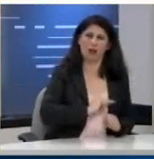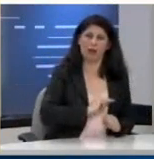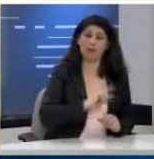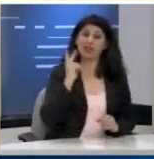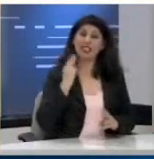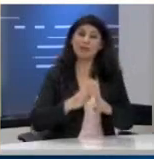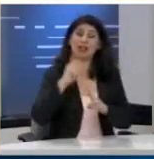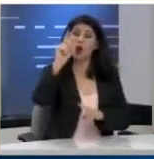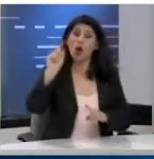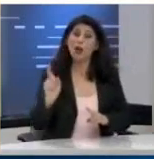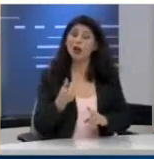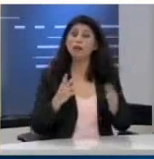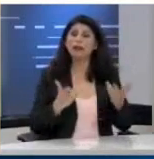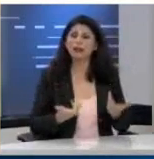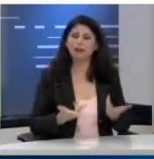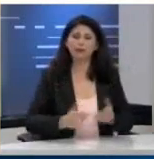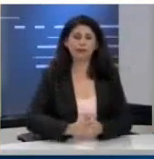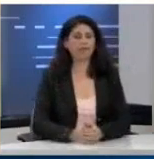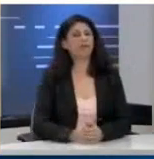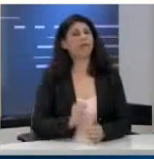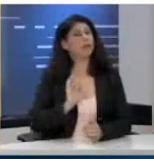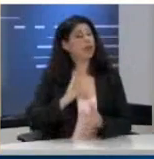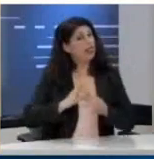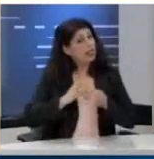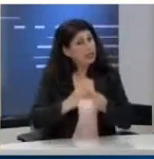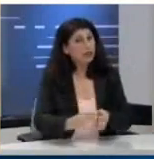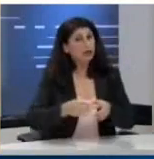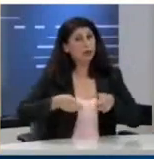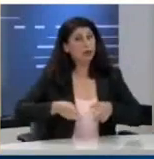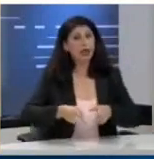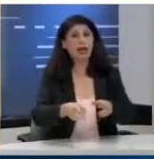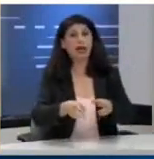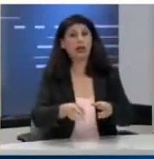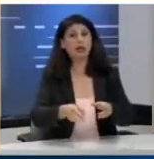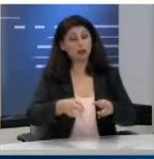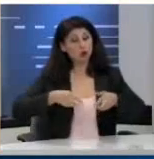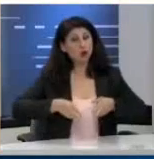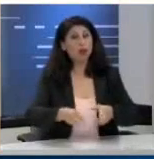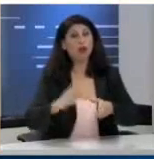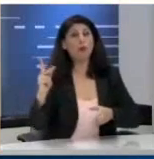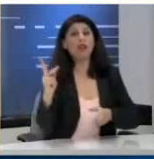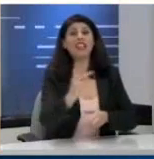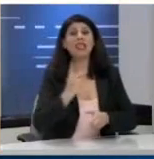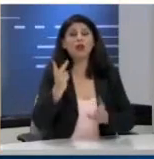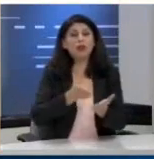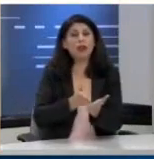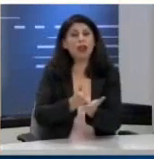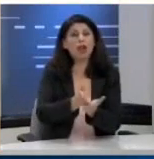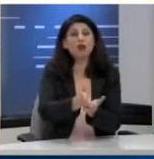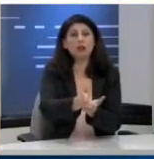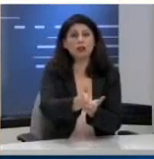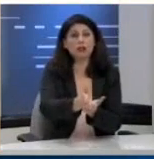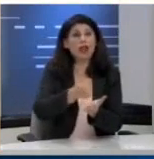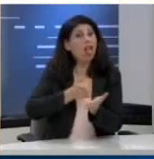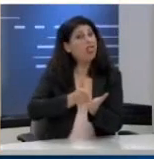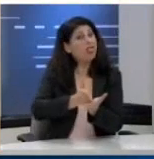είναι, θα οδηγηθούμε, θα συνεχίσουμε μάλλον την πορεία μας σε ένα δρόμο κοινωνικής δικαιοσύνης, σε ένα δρόμο